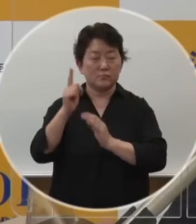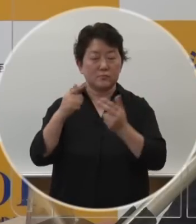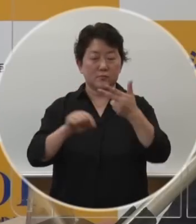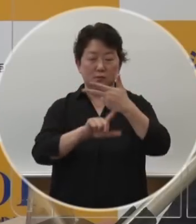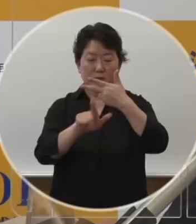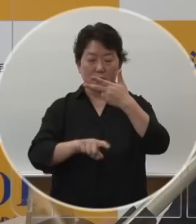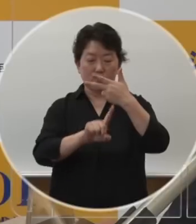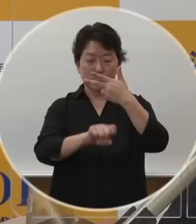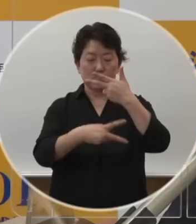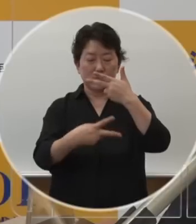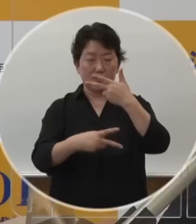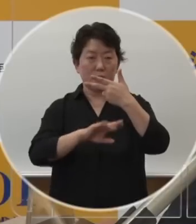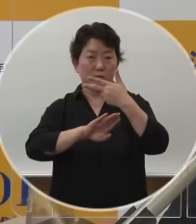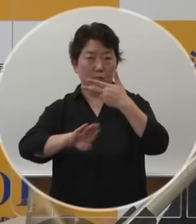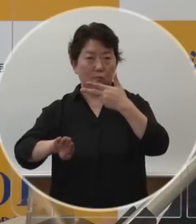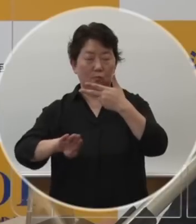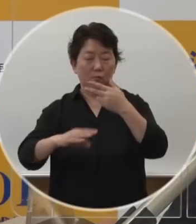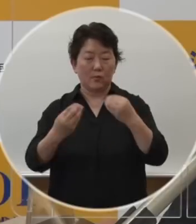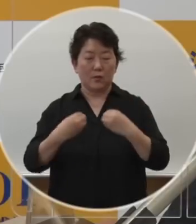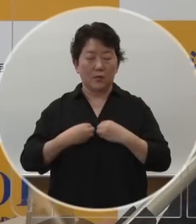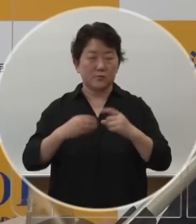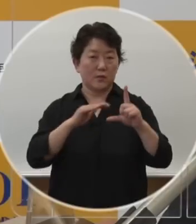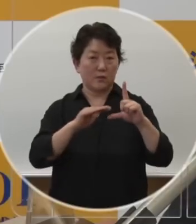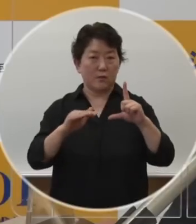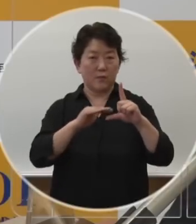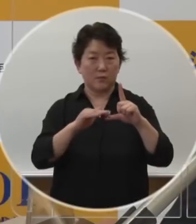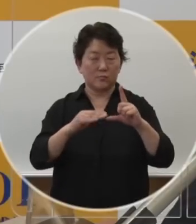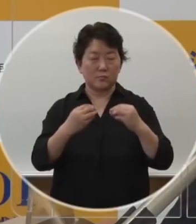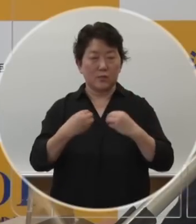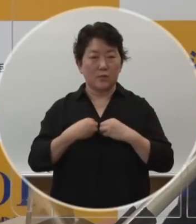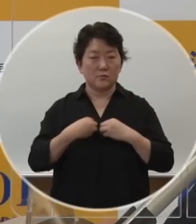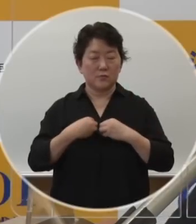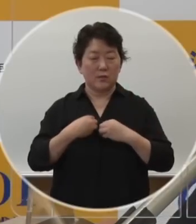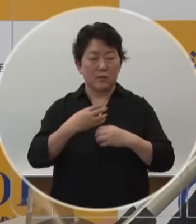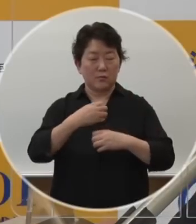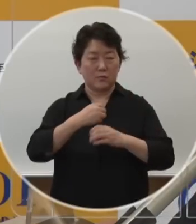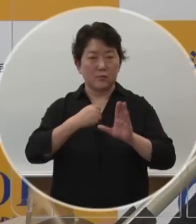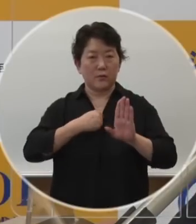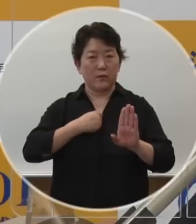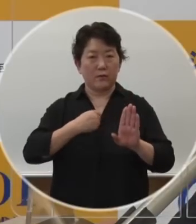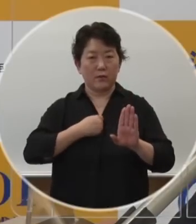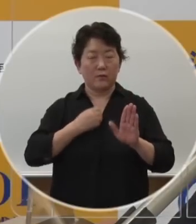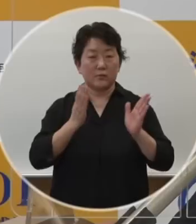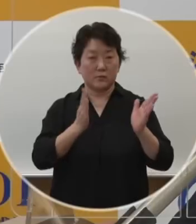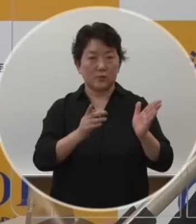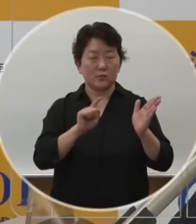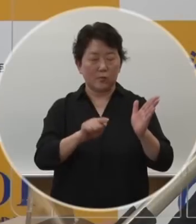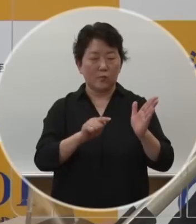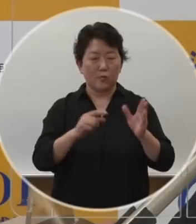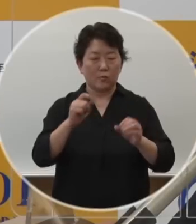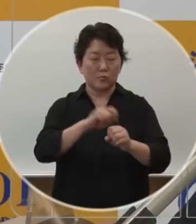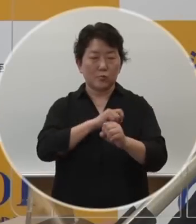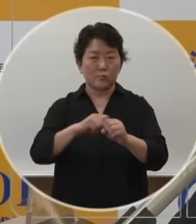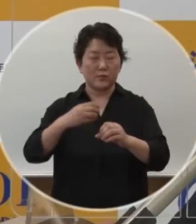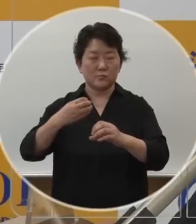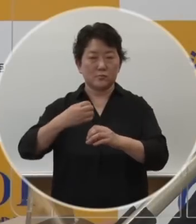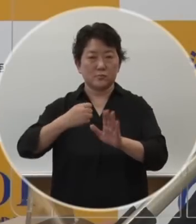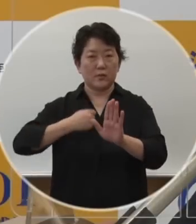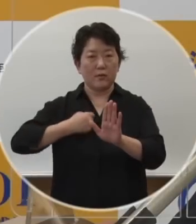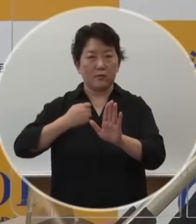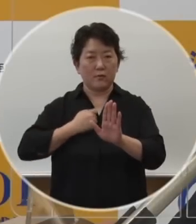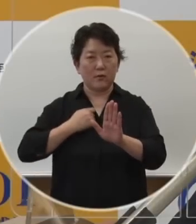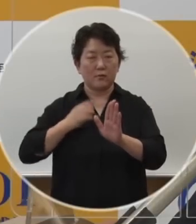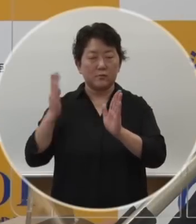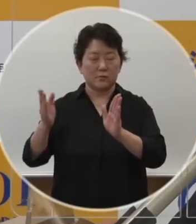月の12日から感染レベルを感染警戒期、特別警戒期間に引き上げており